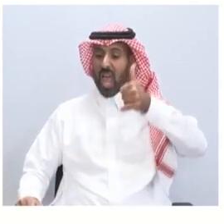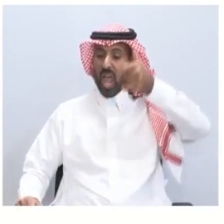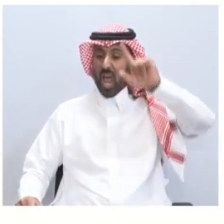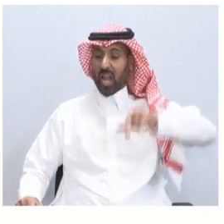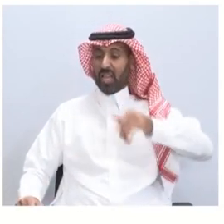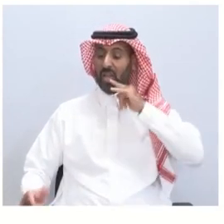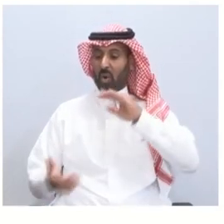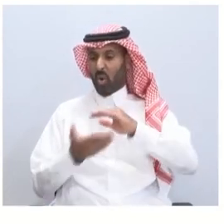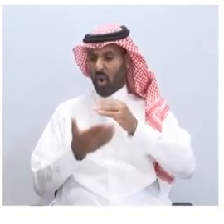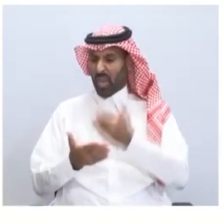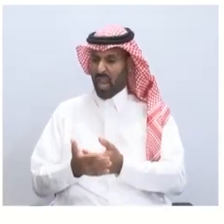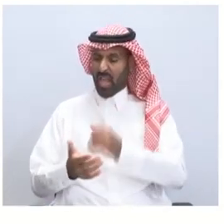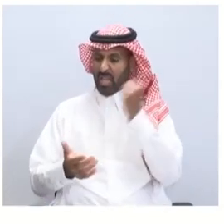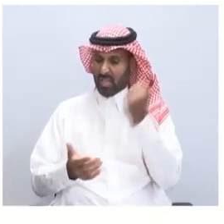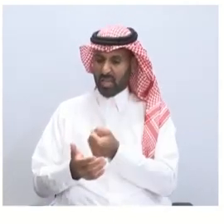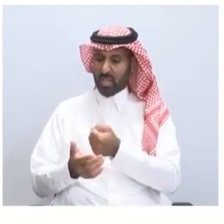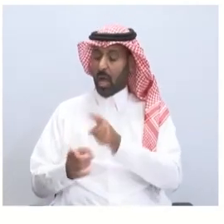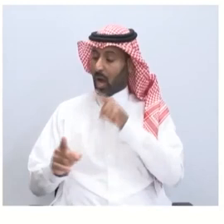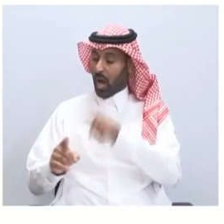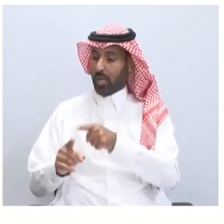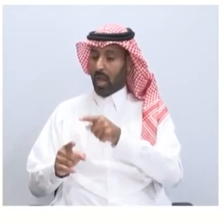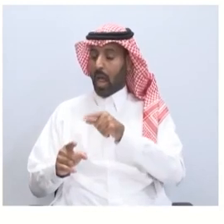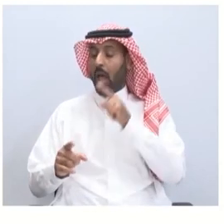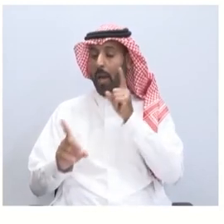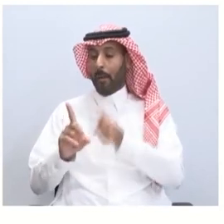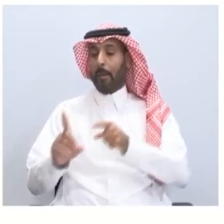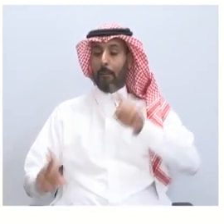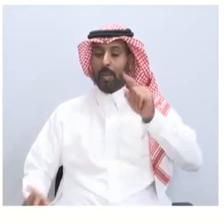قتل قتل وقضى على ابن